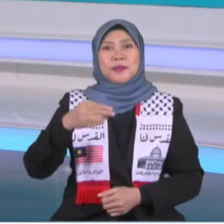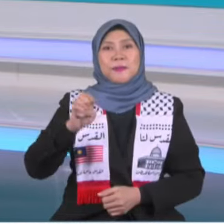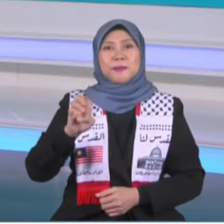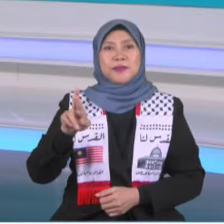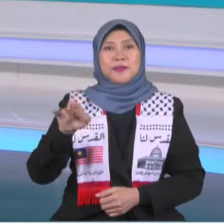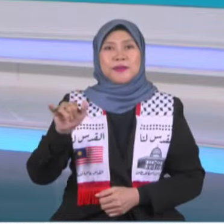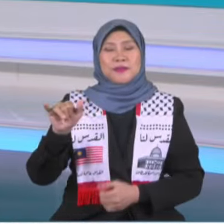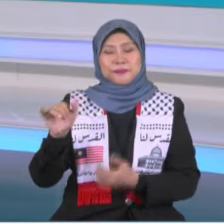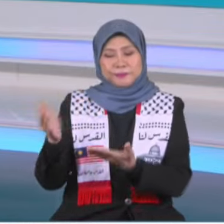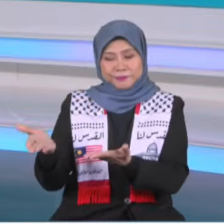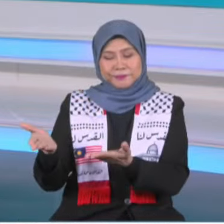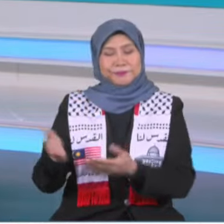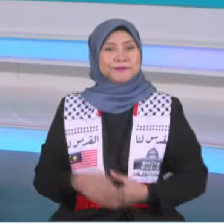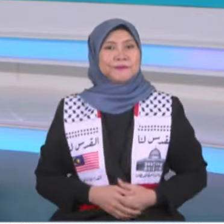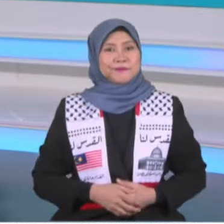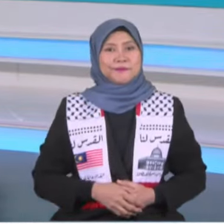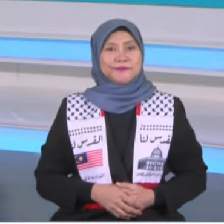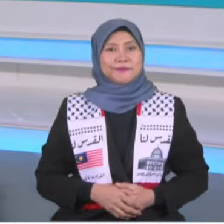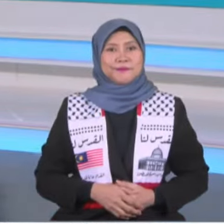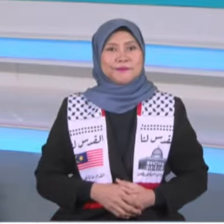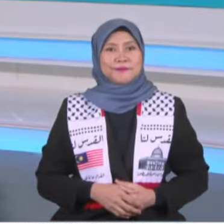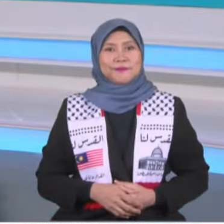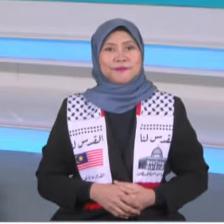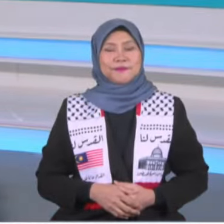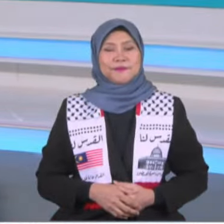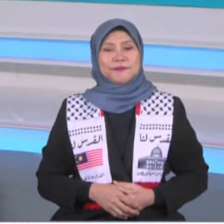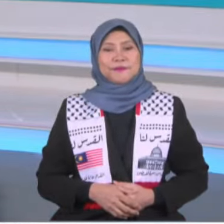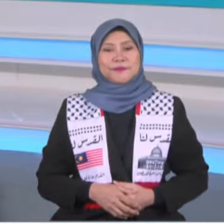Doni. Silakan Hebri.